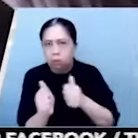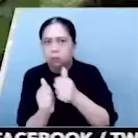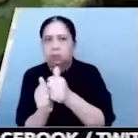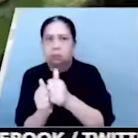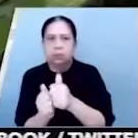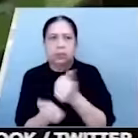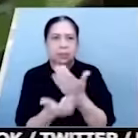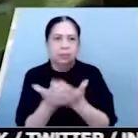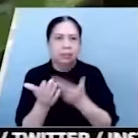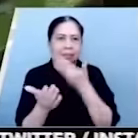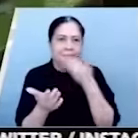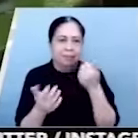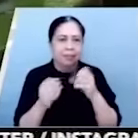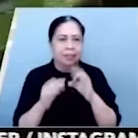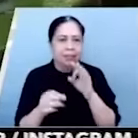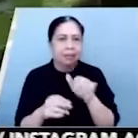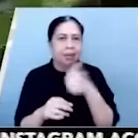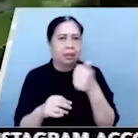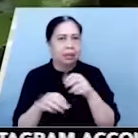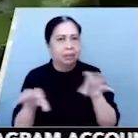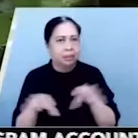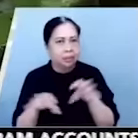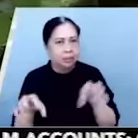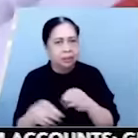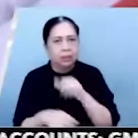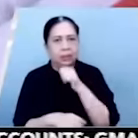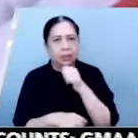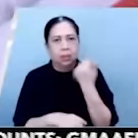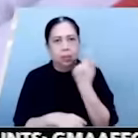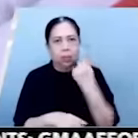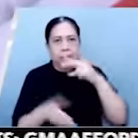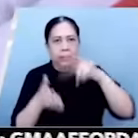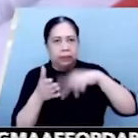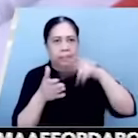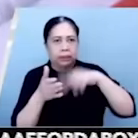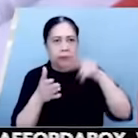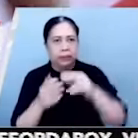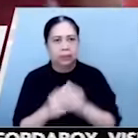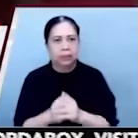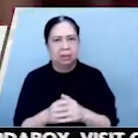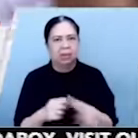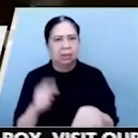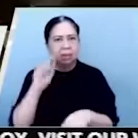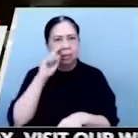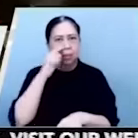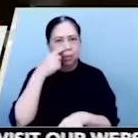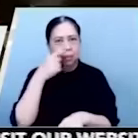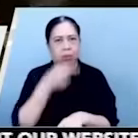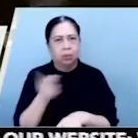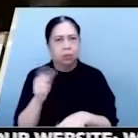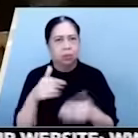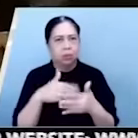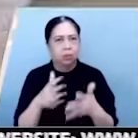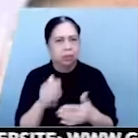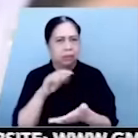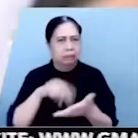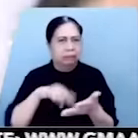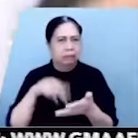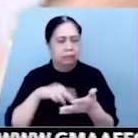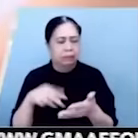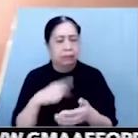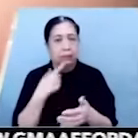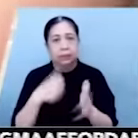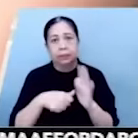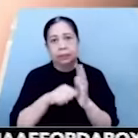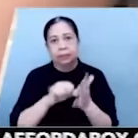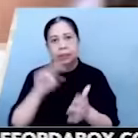pa rin daw kung may iba pang aktibidad at hindi lang puro reading. Kasi ma'am, parang nabuboard yung mga bata sa ganun eh. Binigyan din ng DepEd ang pangangailangan